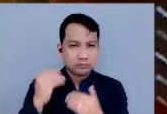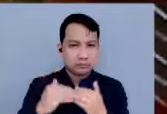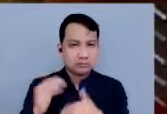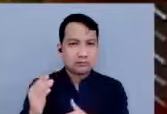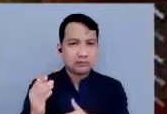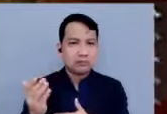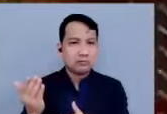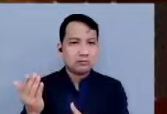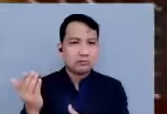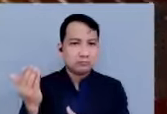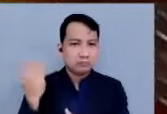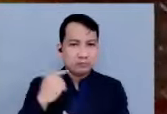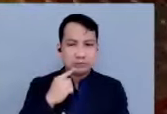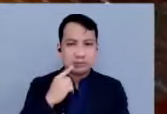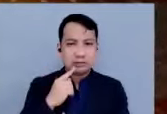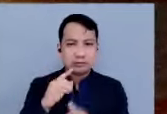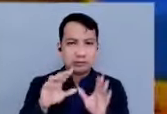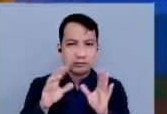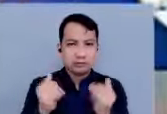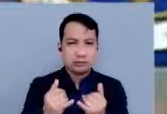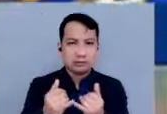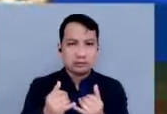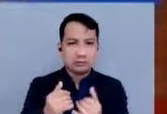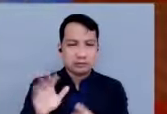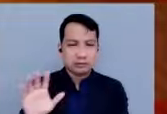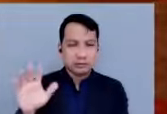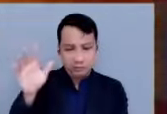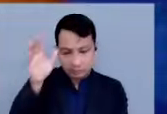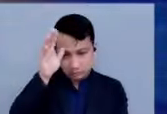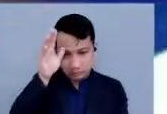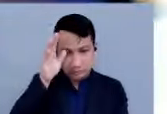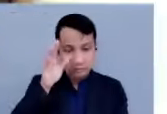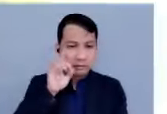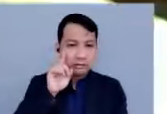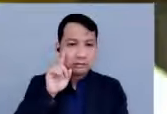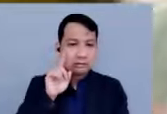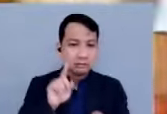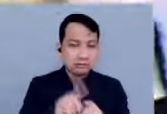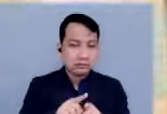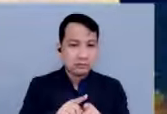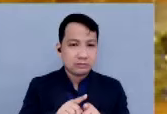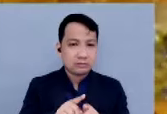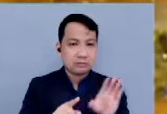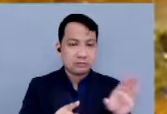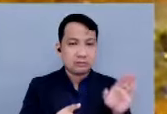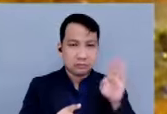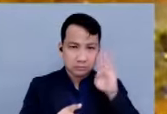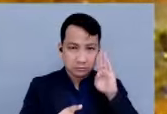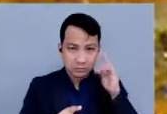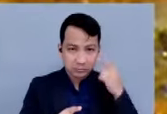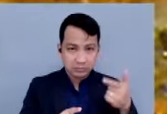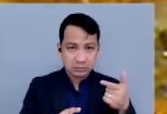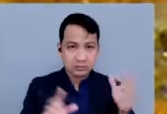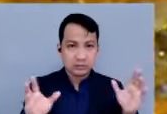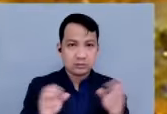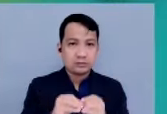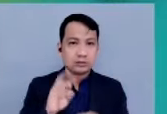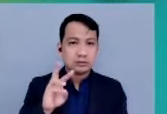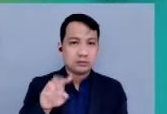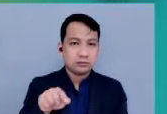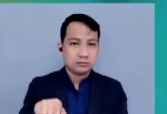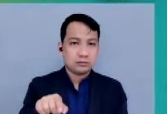doon sa kumpanya ng tatay at kapatid ni Bonggo na ang total po nito ay 6.6